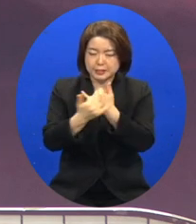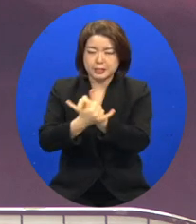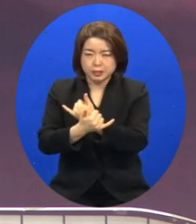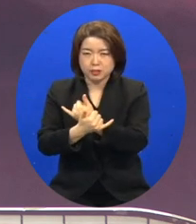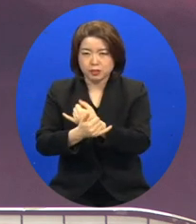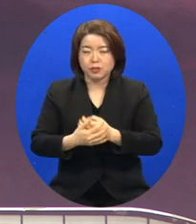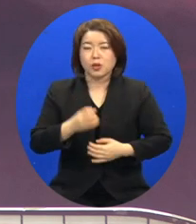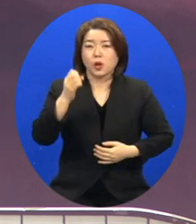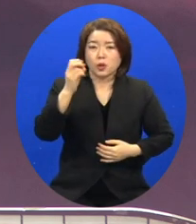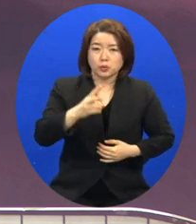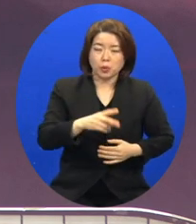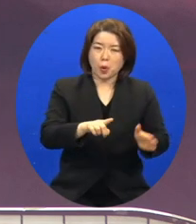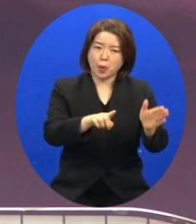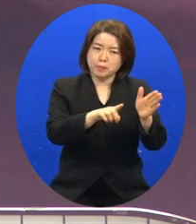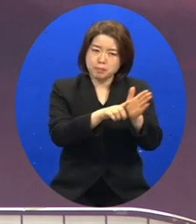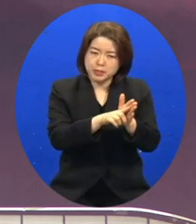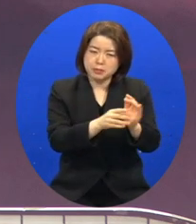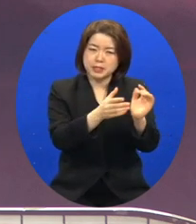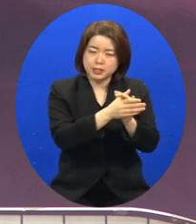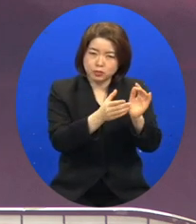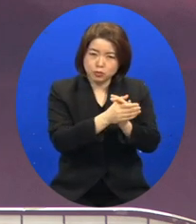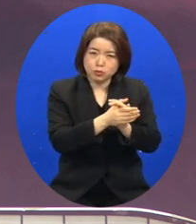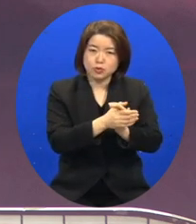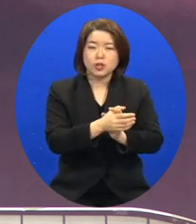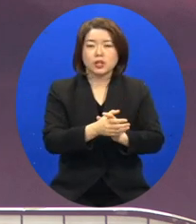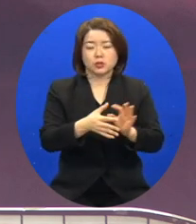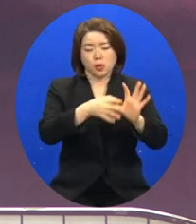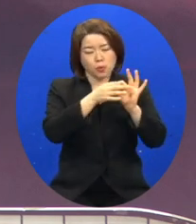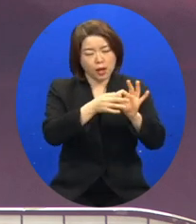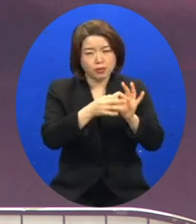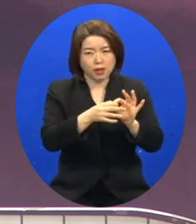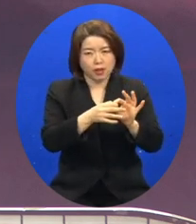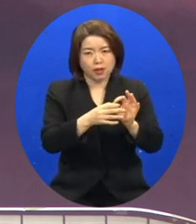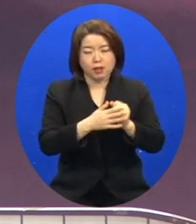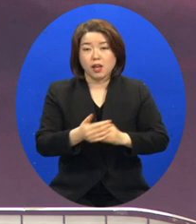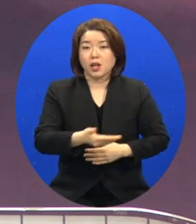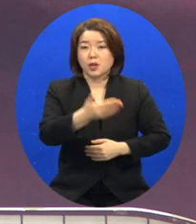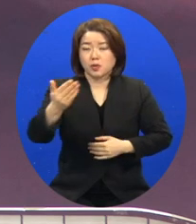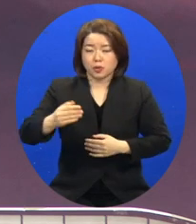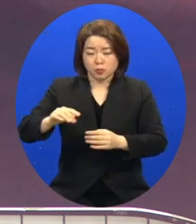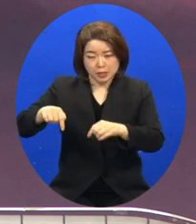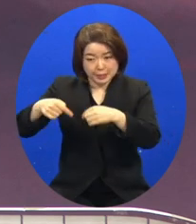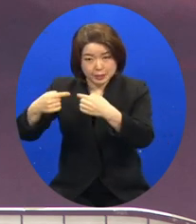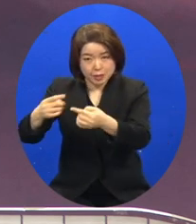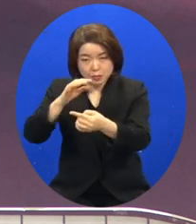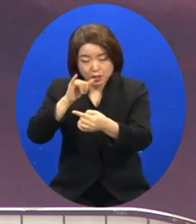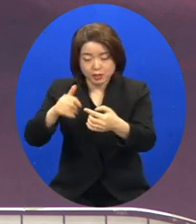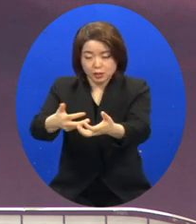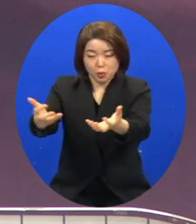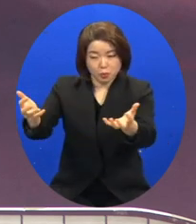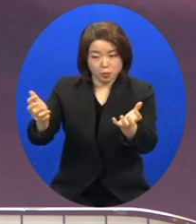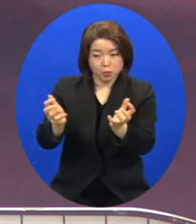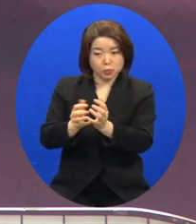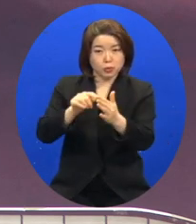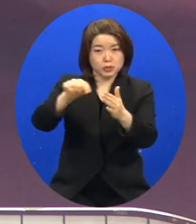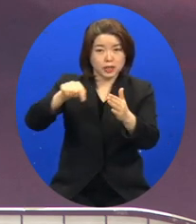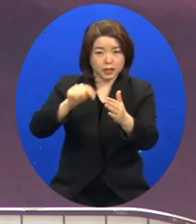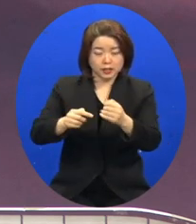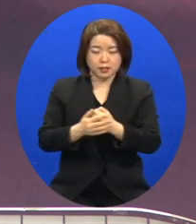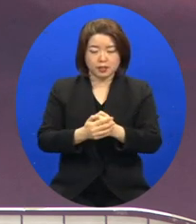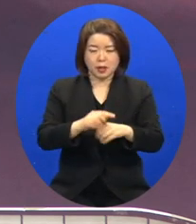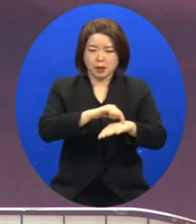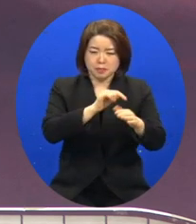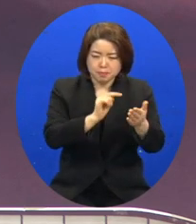또는 믿음의 친구들과 관계들 여러분의 속해 넘고 공동체 안에 마음과